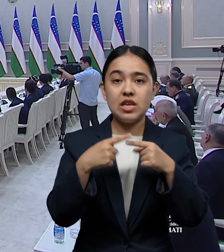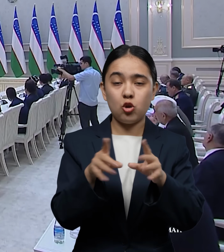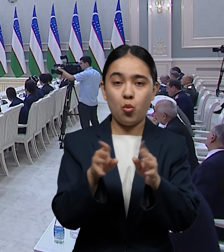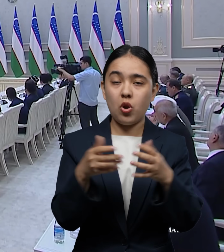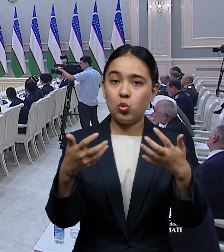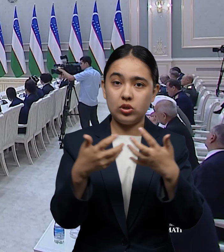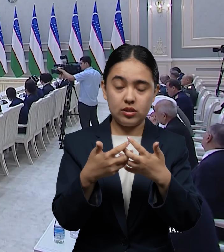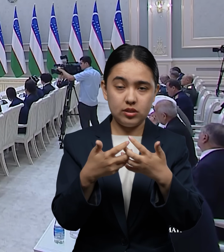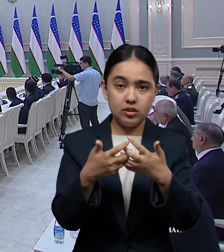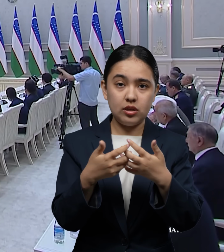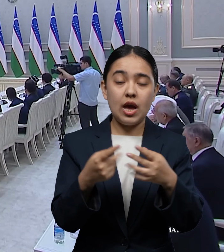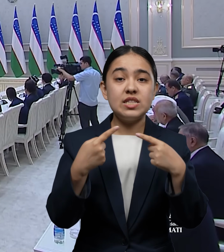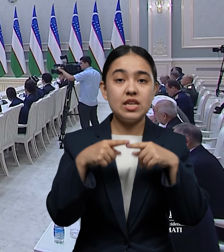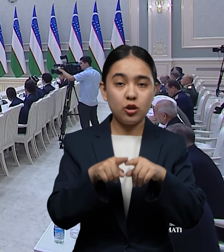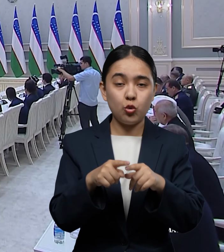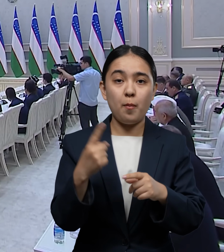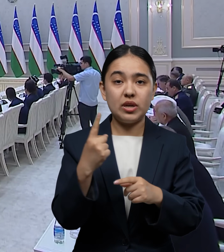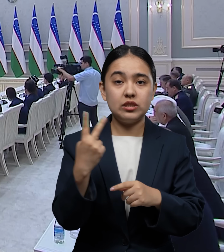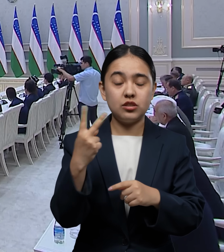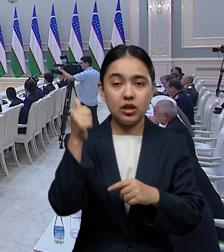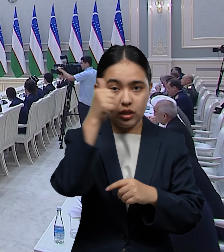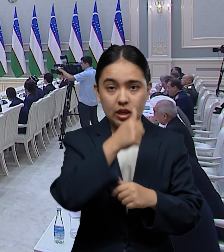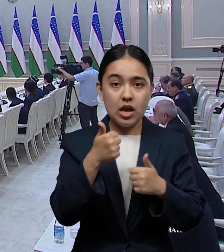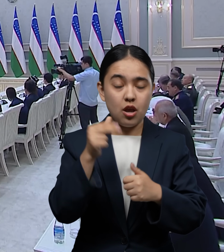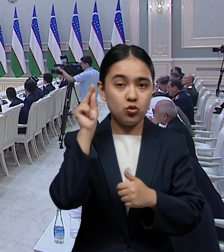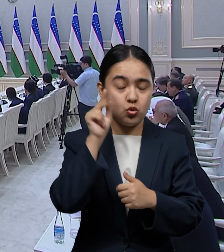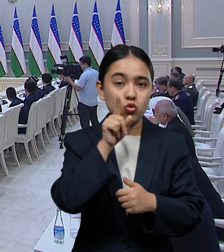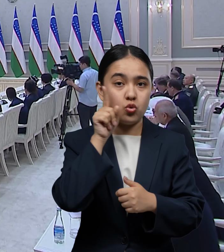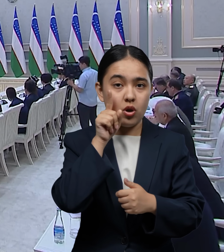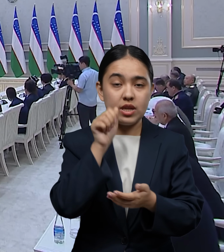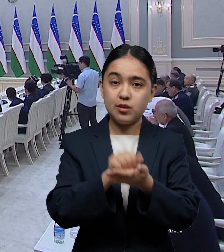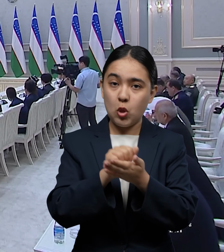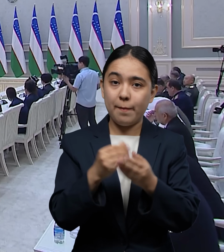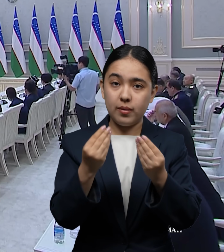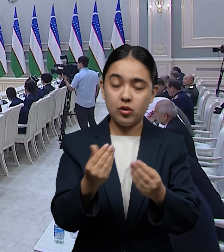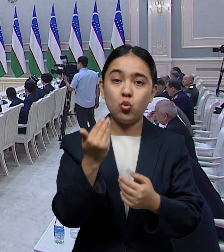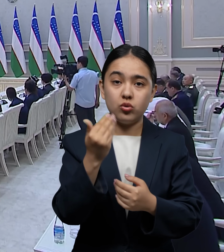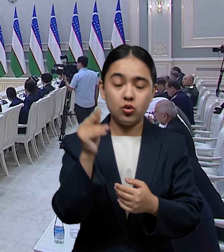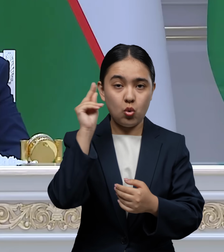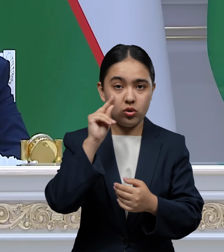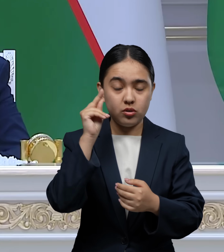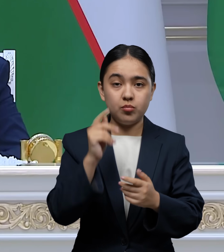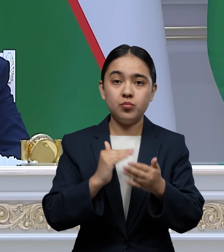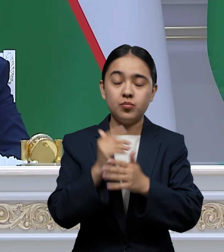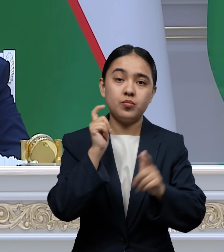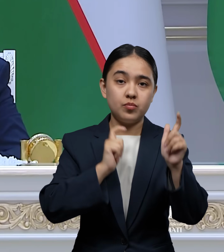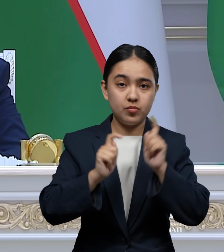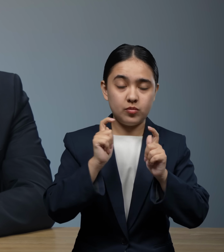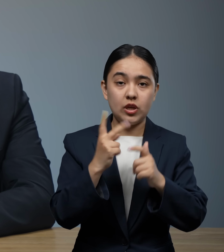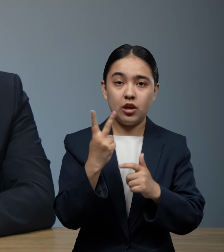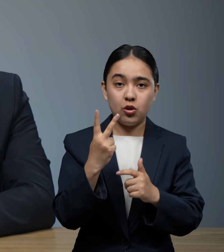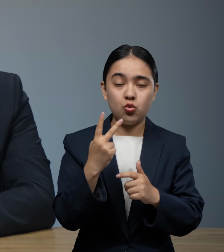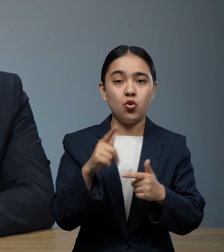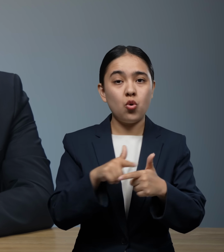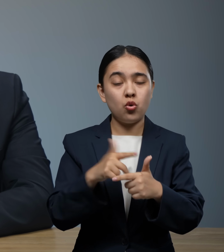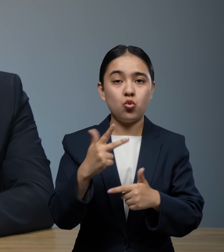bilan uyg'unlashadi. Texnikumning 1- va 2- yilini yaxshi o'qigan yoshlarga diplom beriladi va ular o'qishini oliy ta'limda